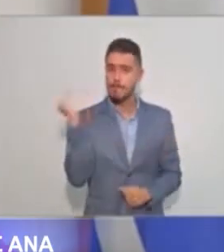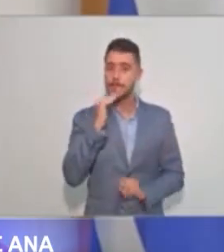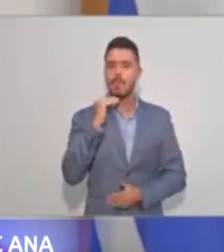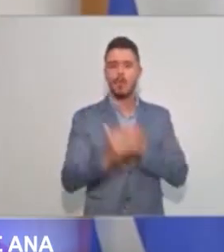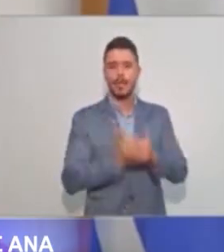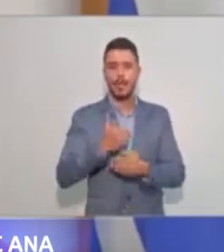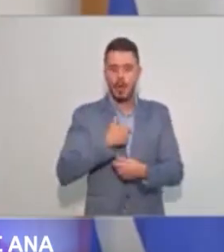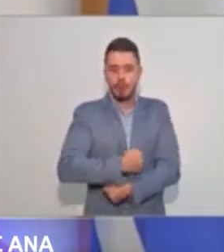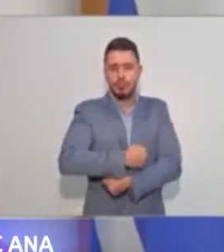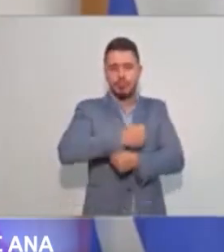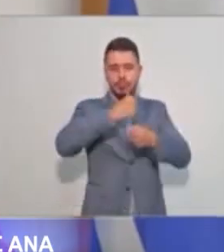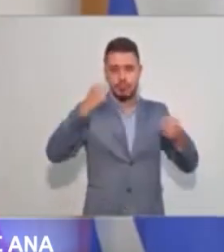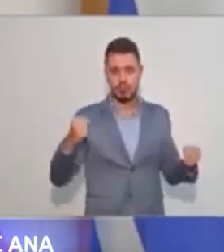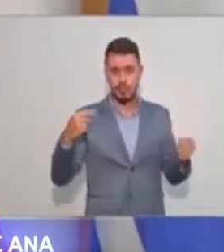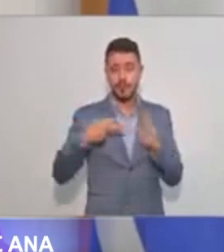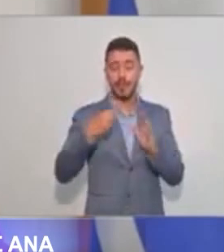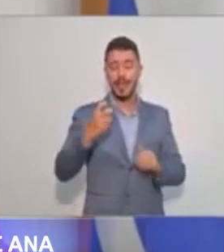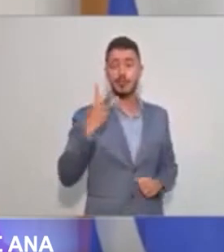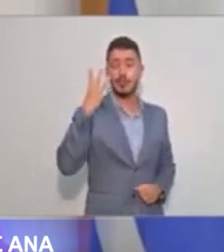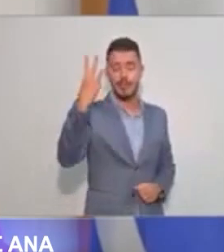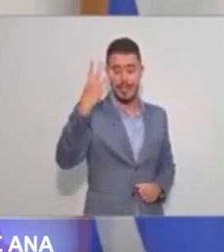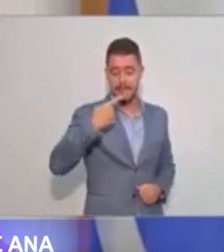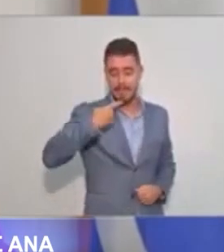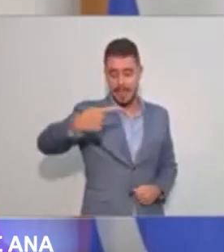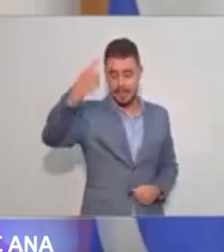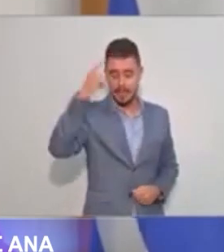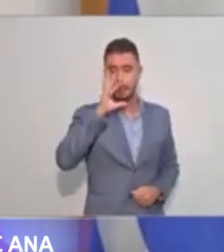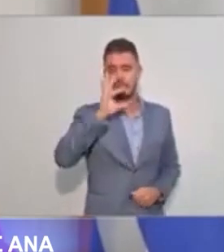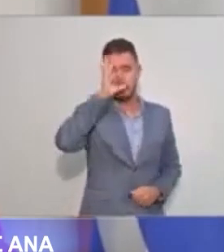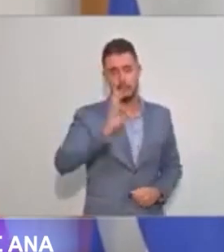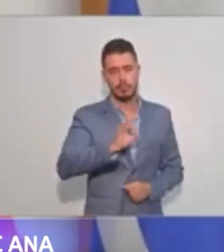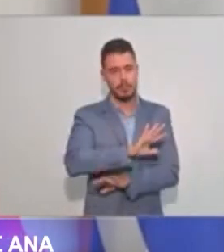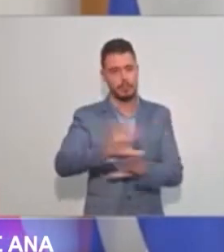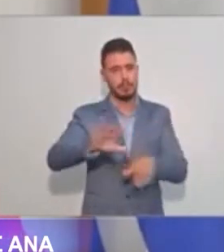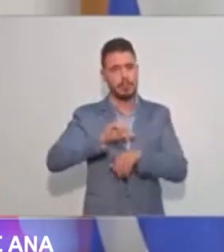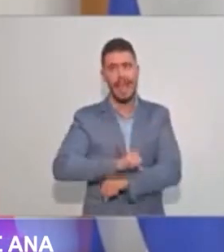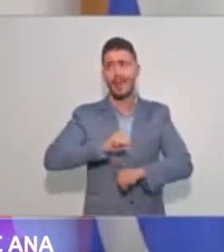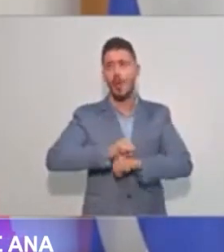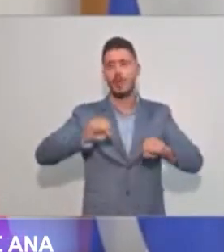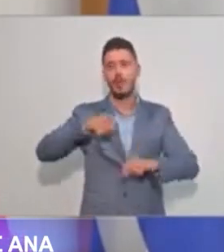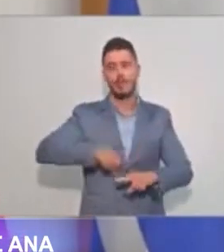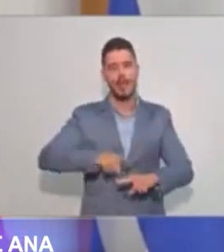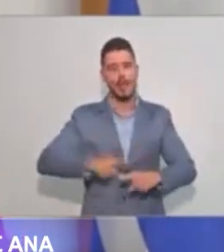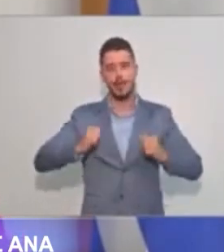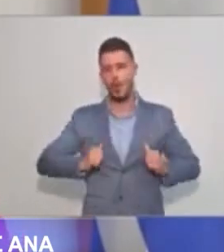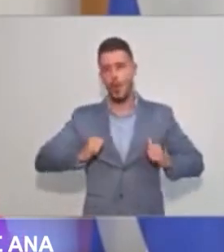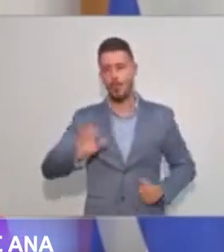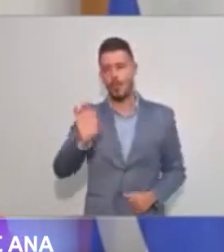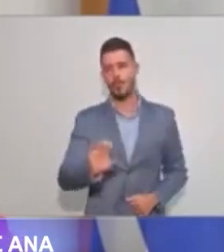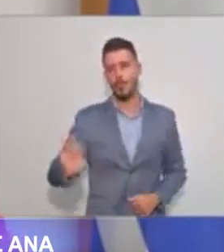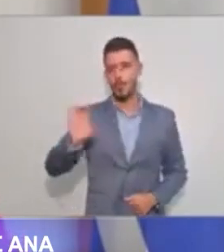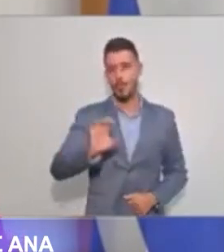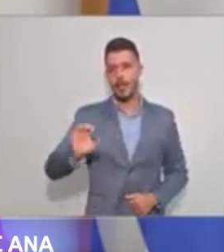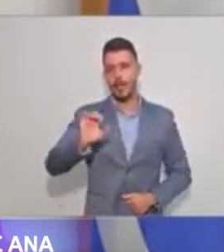Το 2023 καταγράφηκαν ιστορικά υψηλές επιδόσεις για τον ελληνικό τουρισμό. Είναι αυτό που